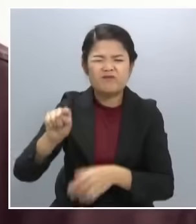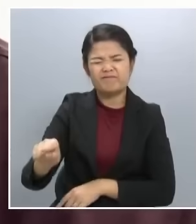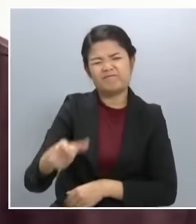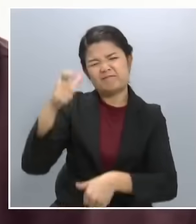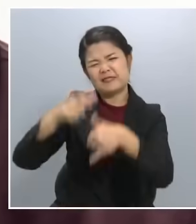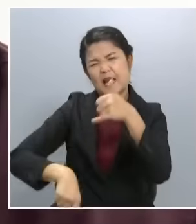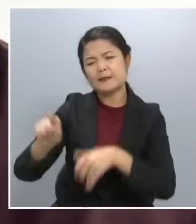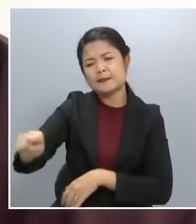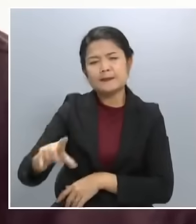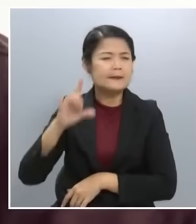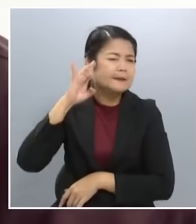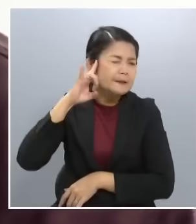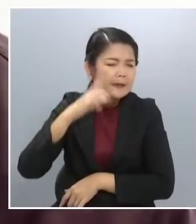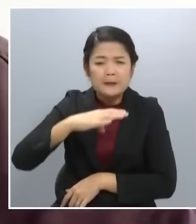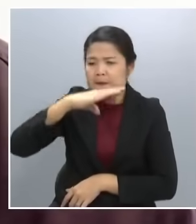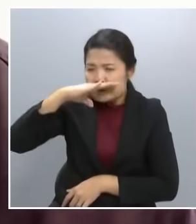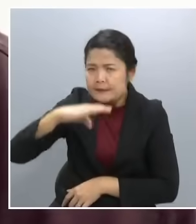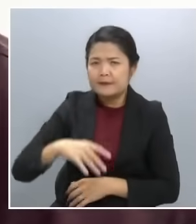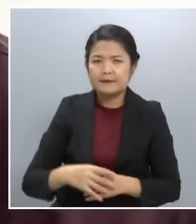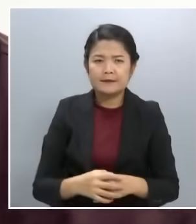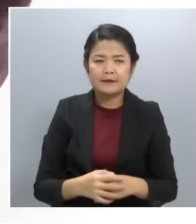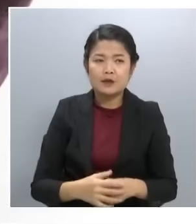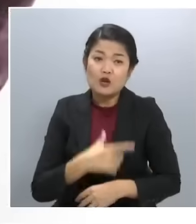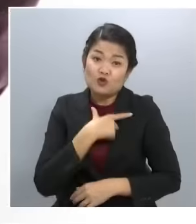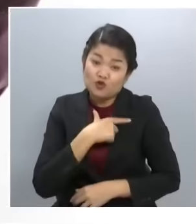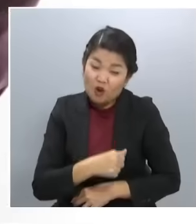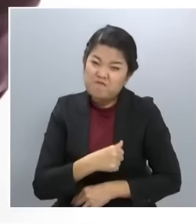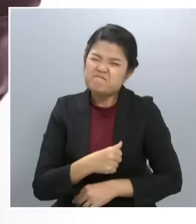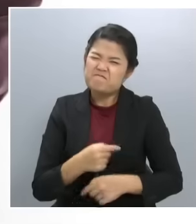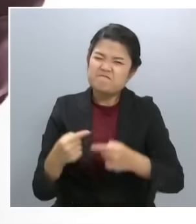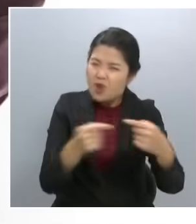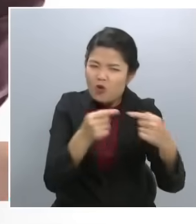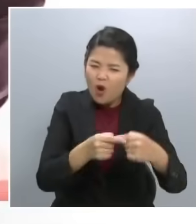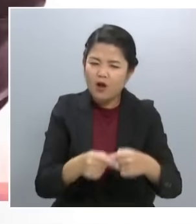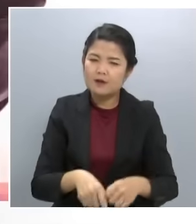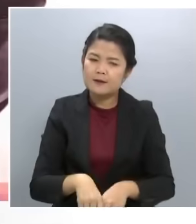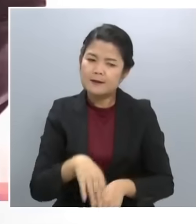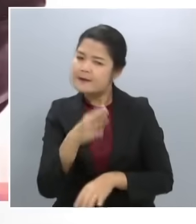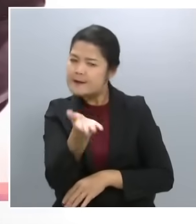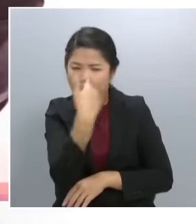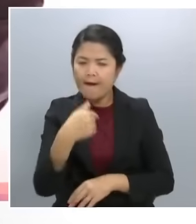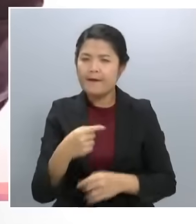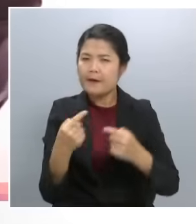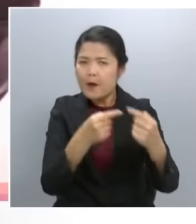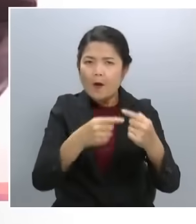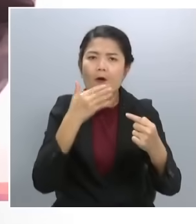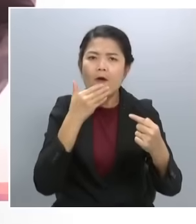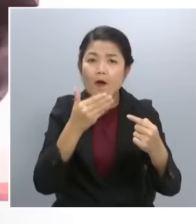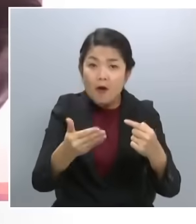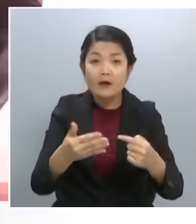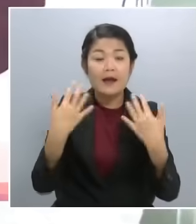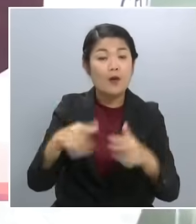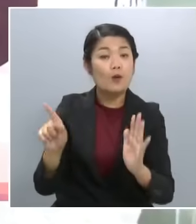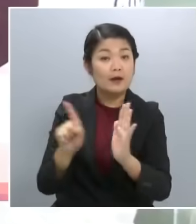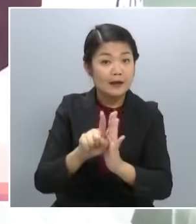งี่เง่าขี้หึงแล้วก็ชอบทะเลาะชวนแพรวทะเลาะตลอดต่อมาครั้งที่ 2